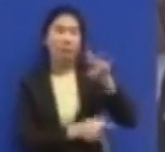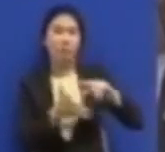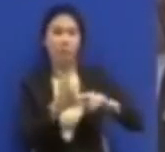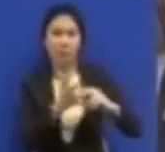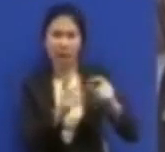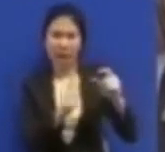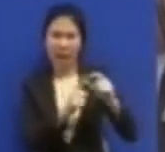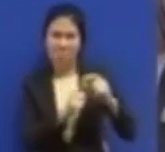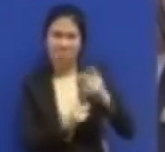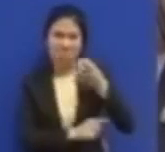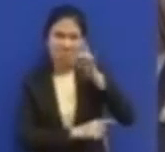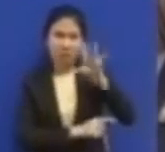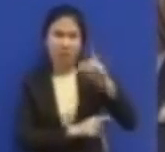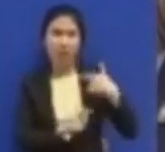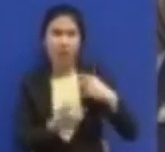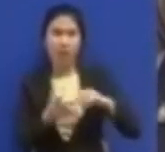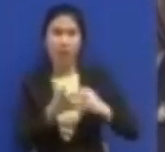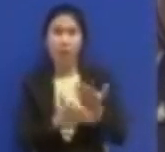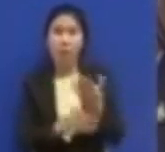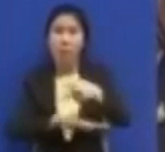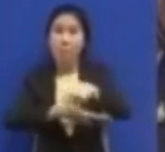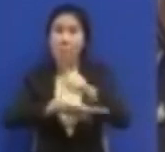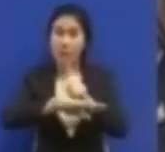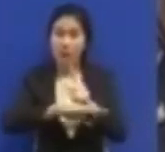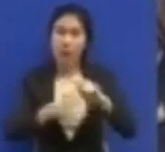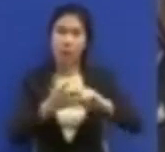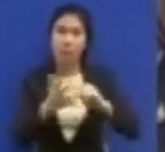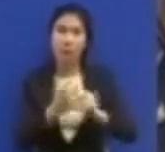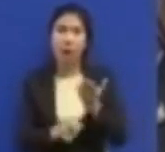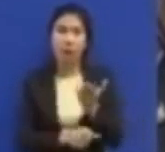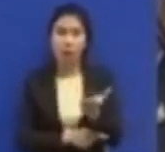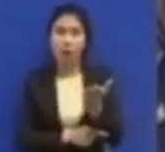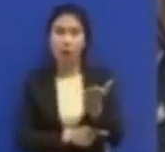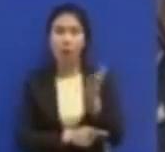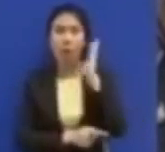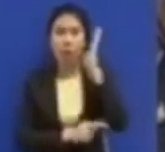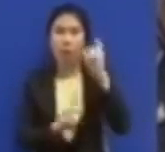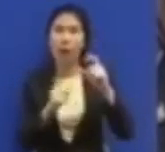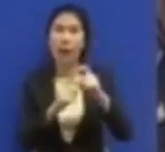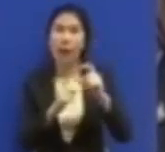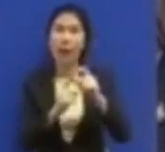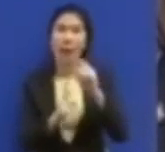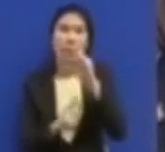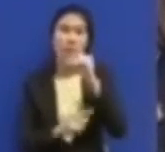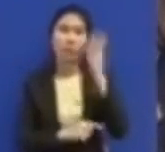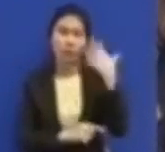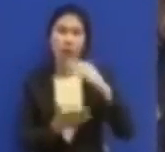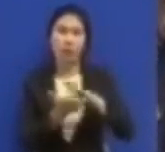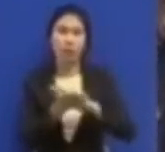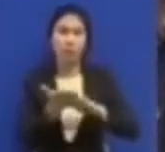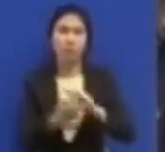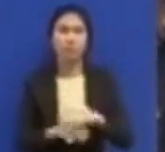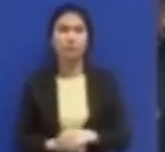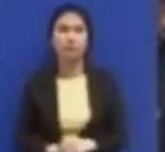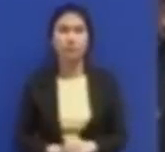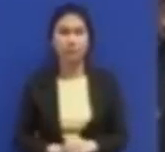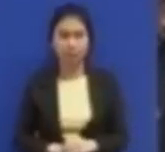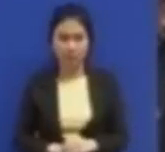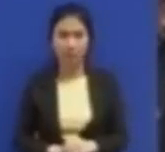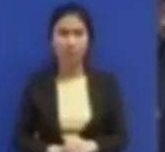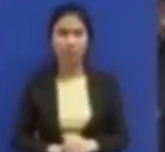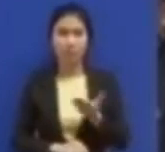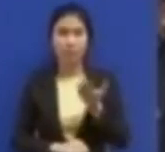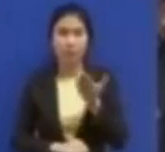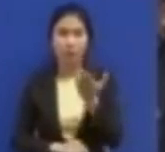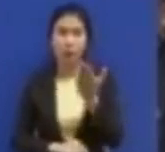ครับขออนุญาตประธานให้ผู้อภิปรายเมื่อสักครู่นี้นะครับได้ถอนคำพูดทั้ง2คำพูด นะครับท่านเดียวครับผมขออนุญาต ขอเสนอปิดการประ